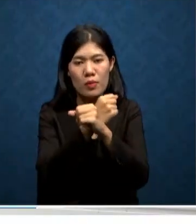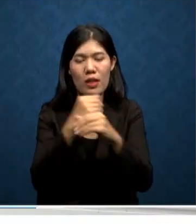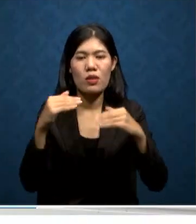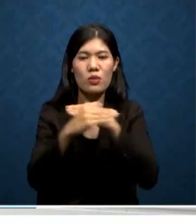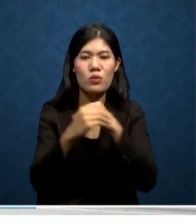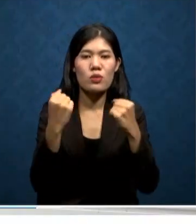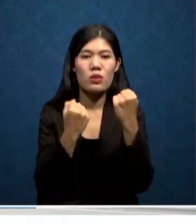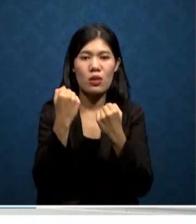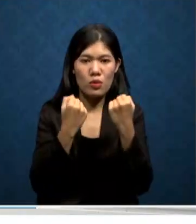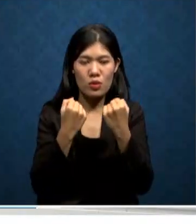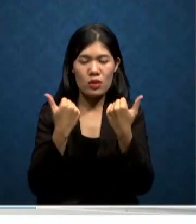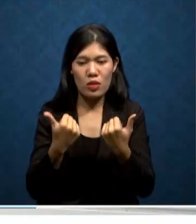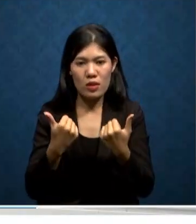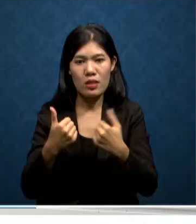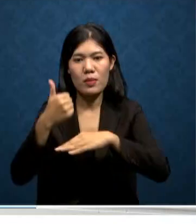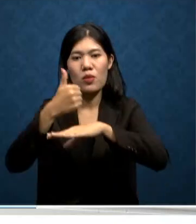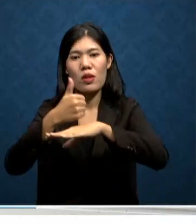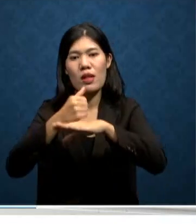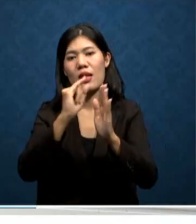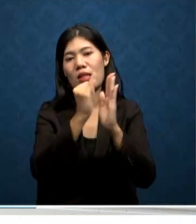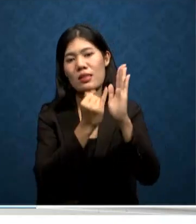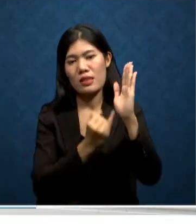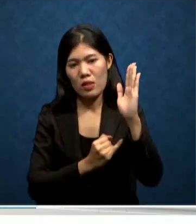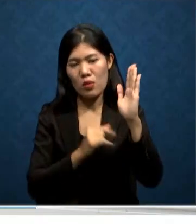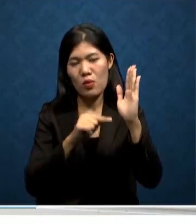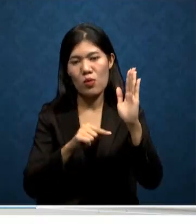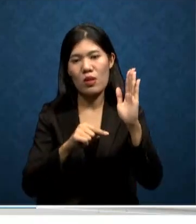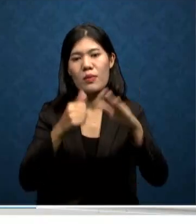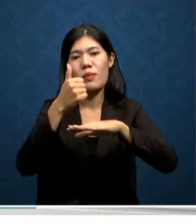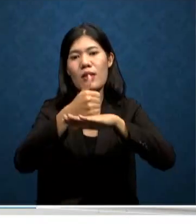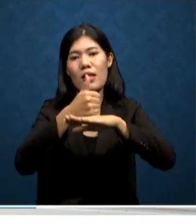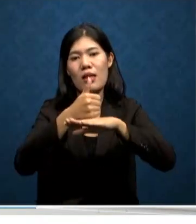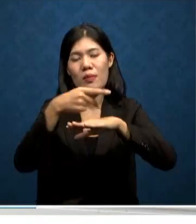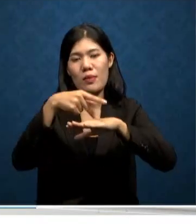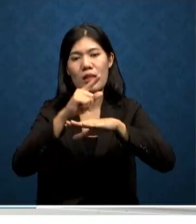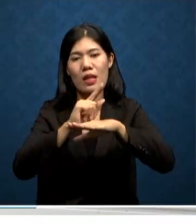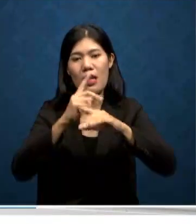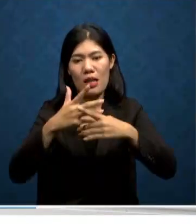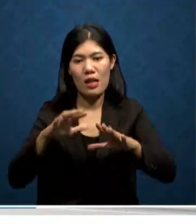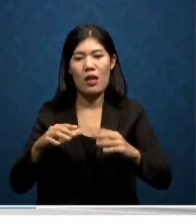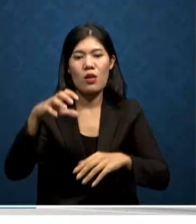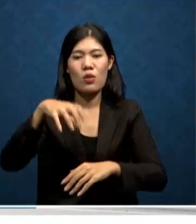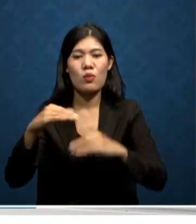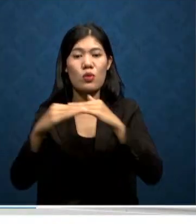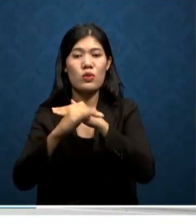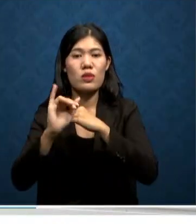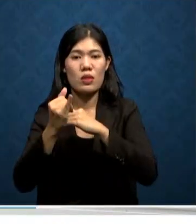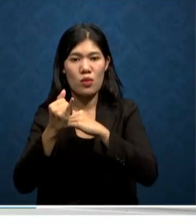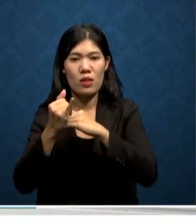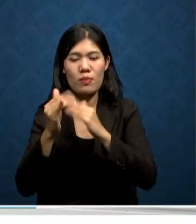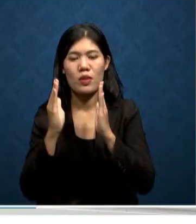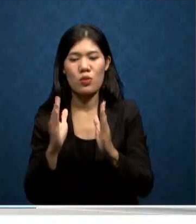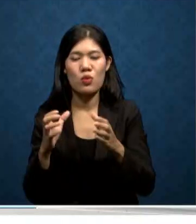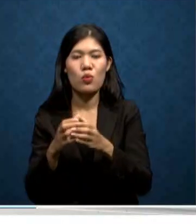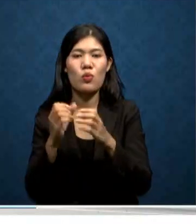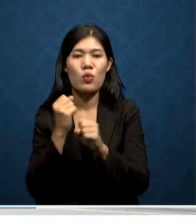จังหวัดเป็นประธานนะครับมีขนส่งจังหวัดเป็นคณะทำงานแล้วก็ระเบียบนี้ก็ได้กำหนดรูปแบบคำขออะไรต่างๆ